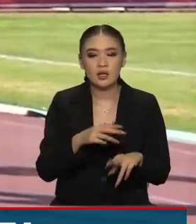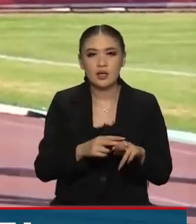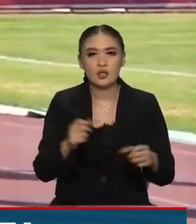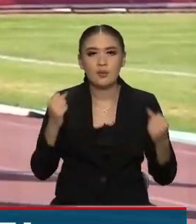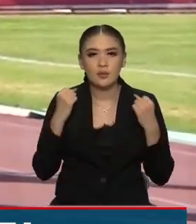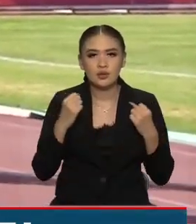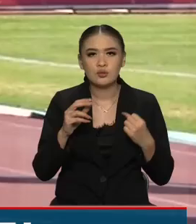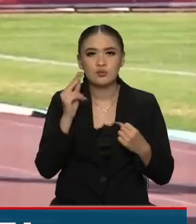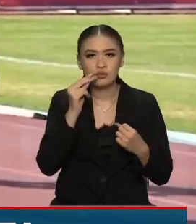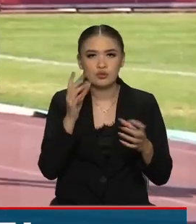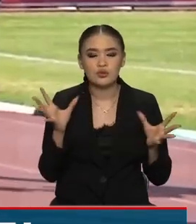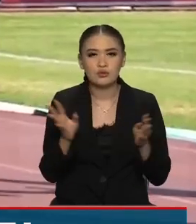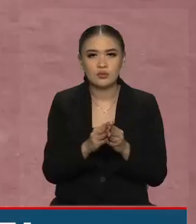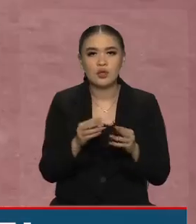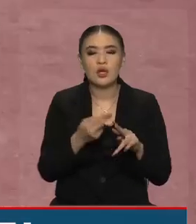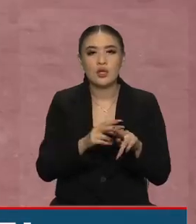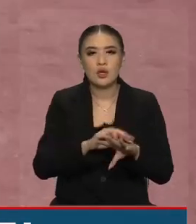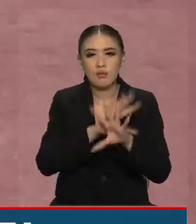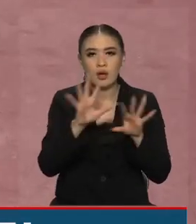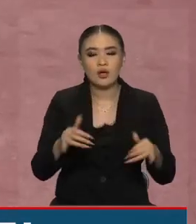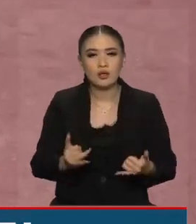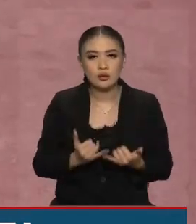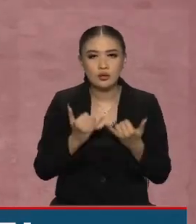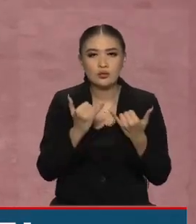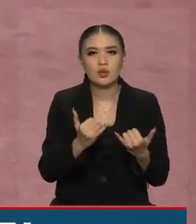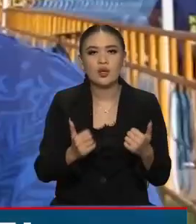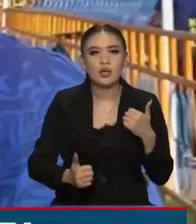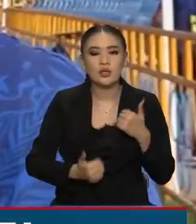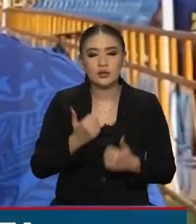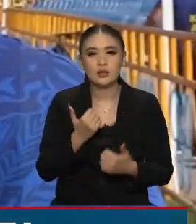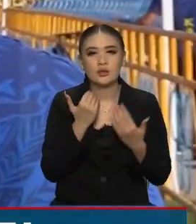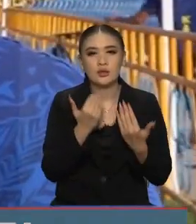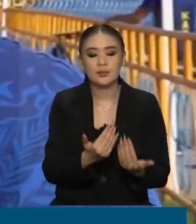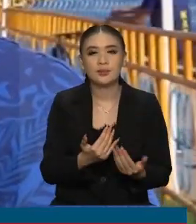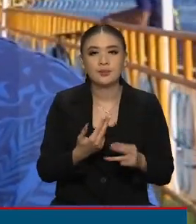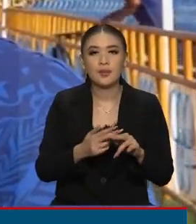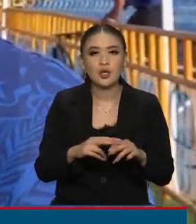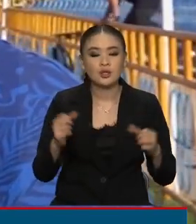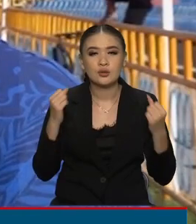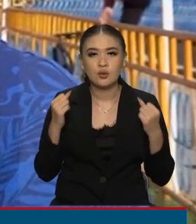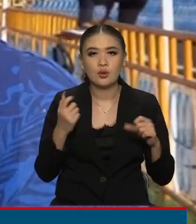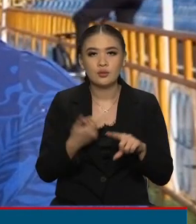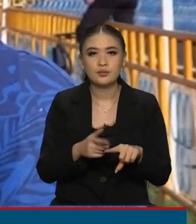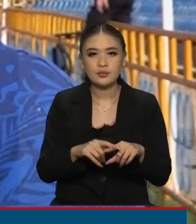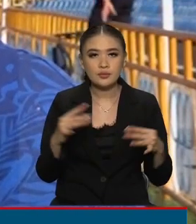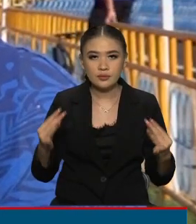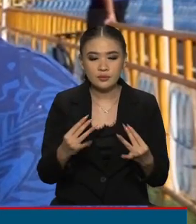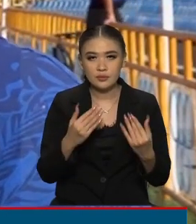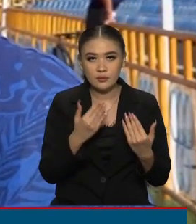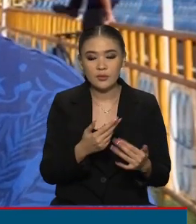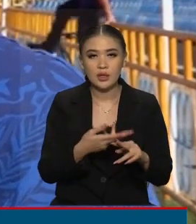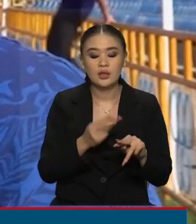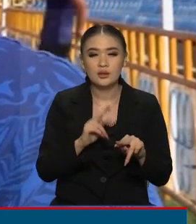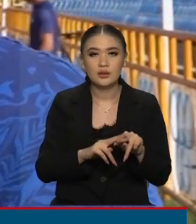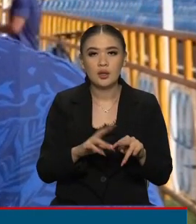жасап шеберлігін шыңдайды. Барлығы оны құрметтеп мақтан тұтады. Спортқа өте қатты қызығады. Ол бізге келгеннен бері